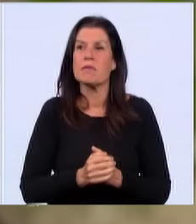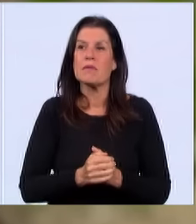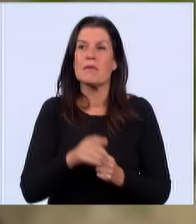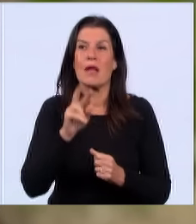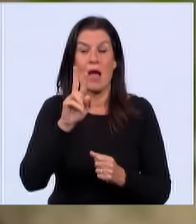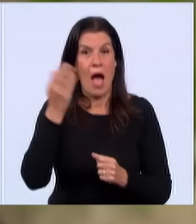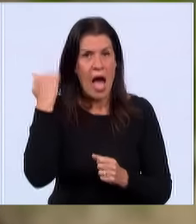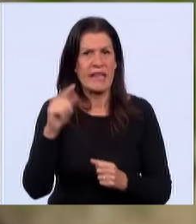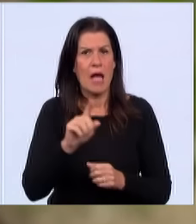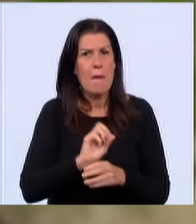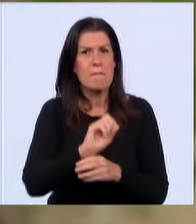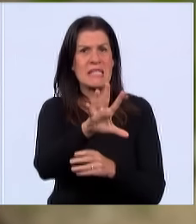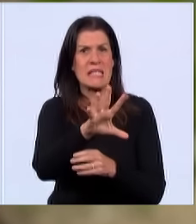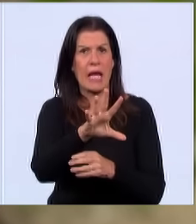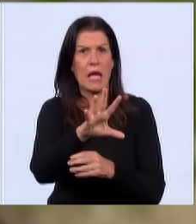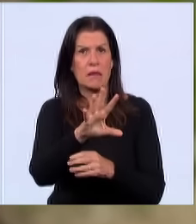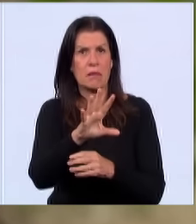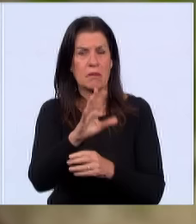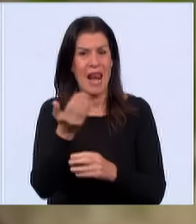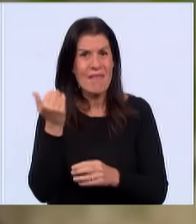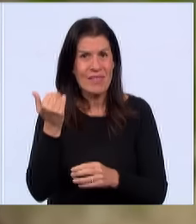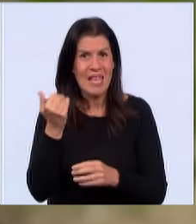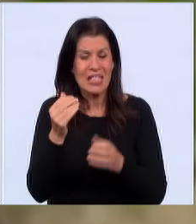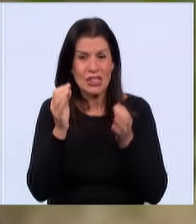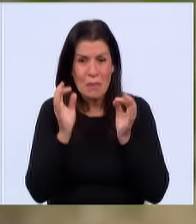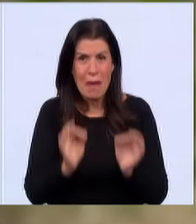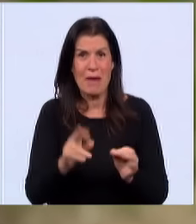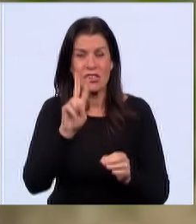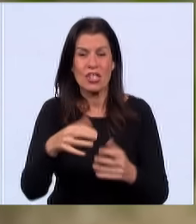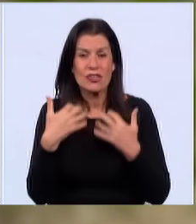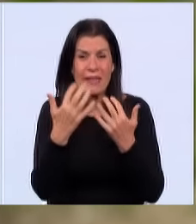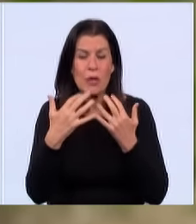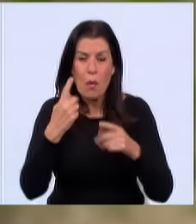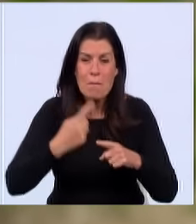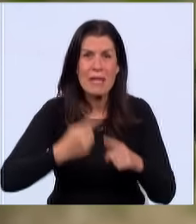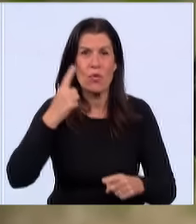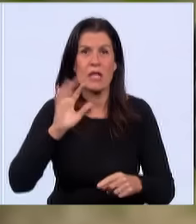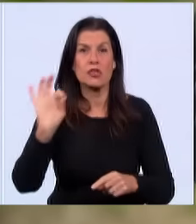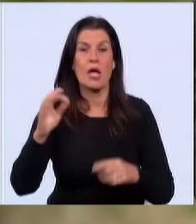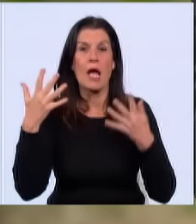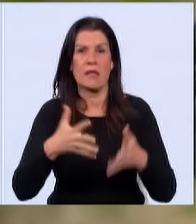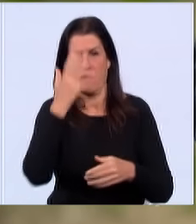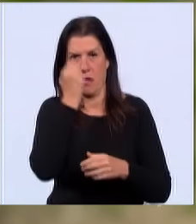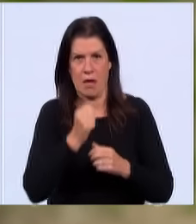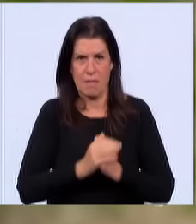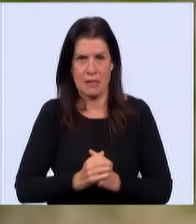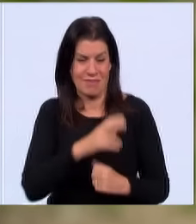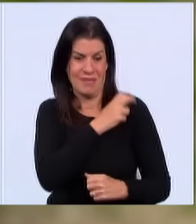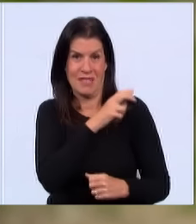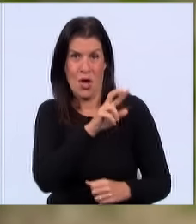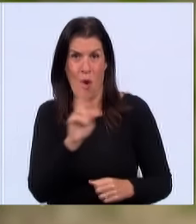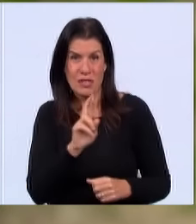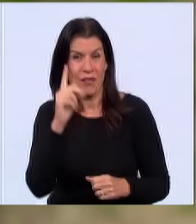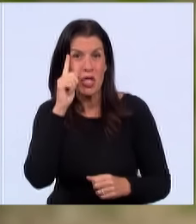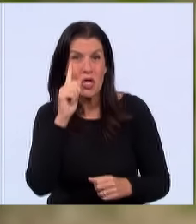בדיוק מצמרר את המתקפה של חמאס, אחד לאחד. רוזנפלד יודע שפיסות מודיעין קריטיות